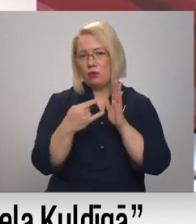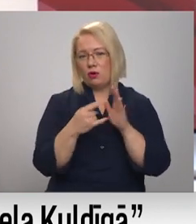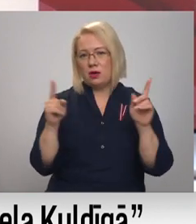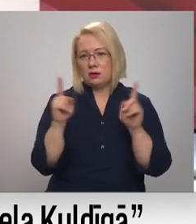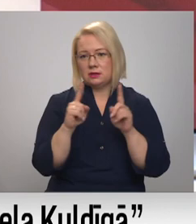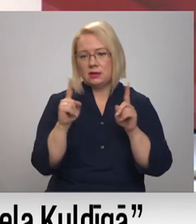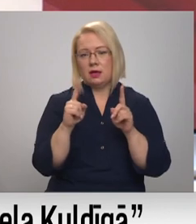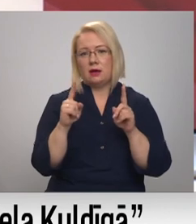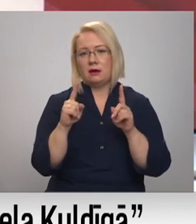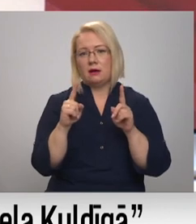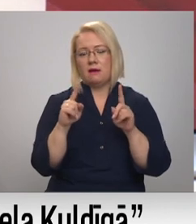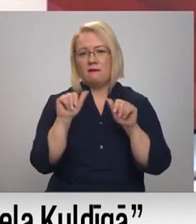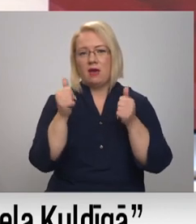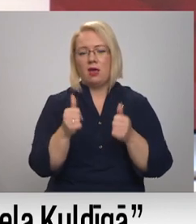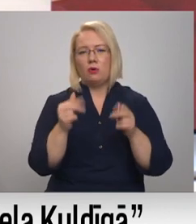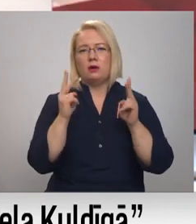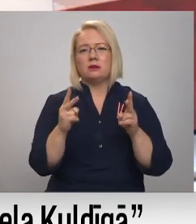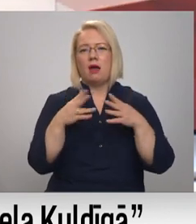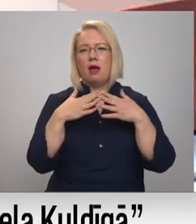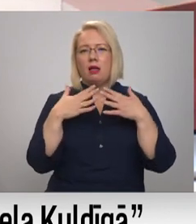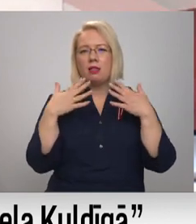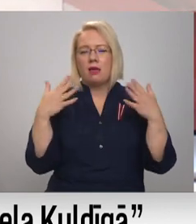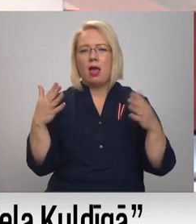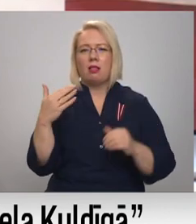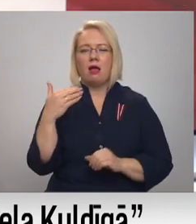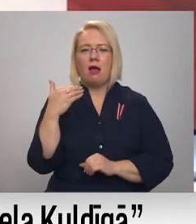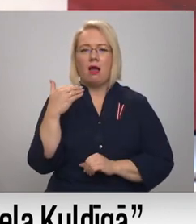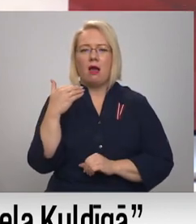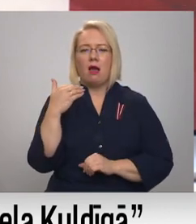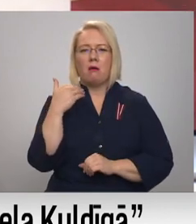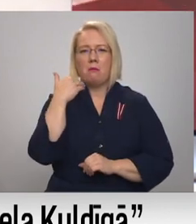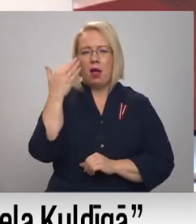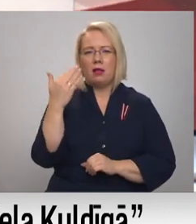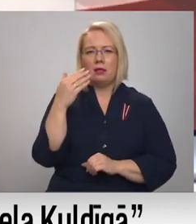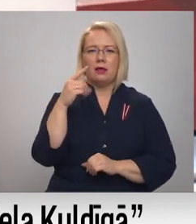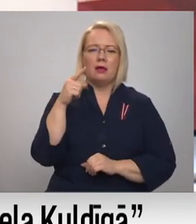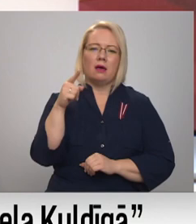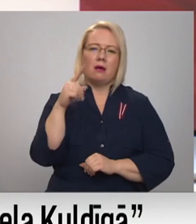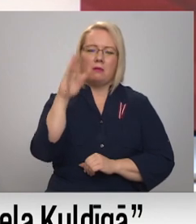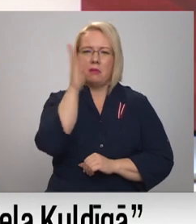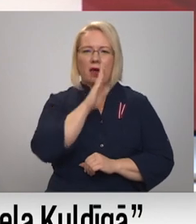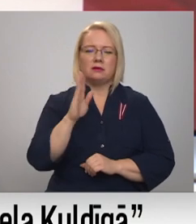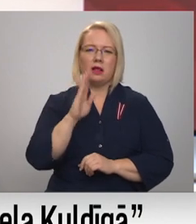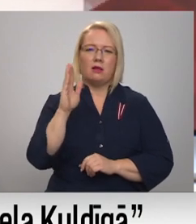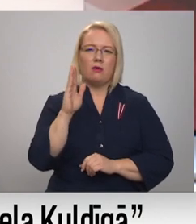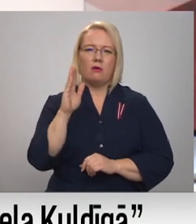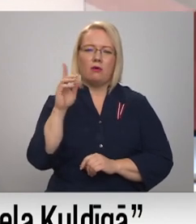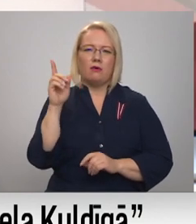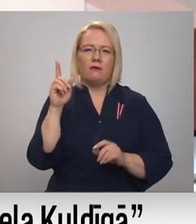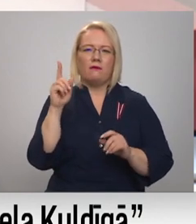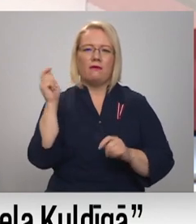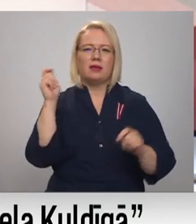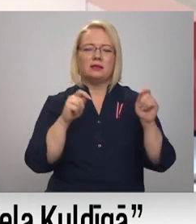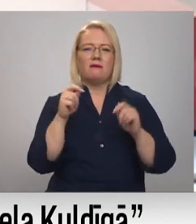ir dzimis kā tāda liela nu, Baltijas ja Brazīļu festivāla nu, tāda titula